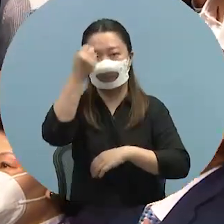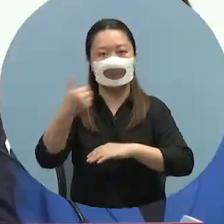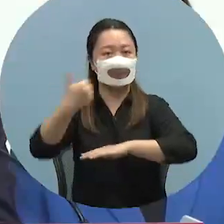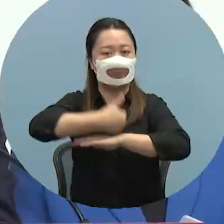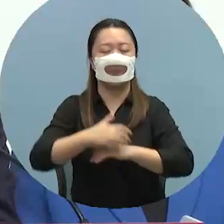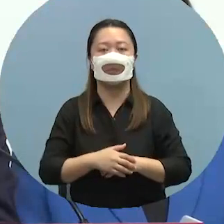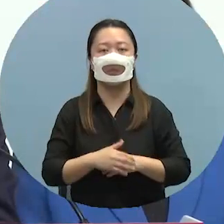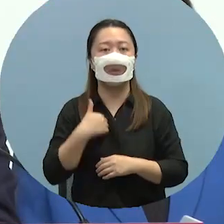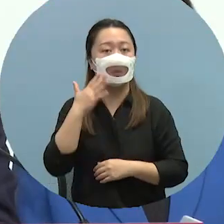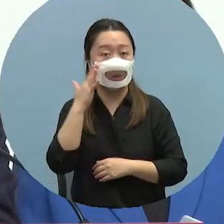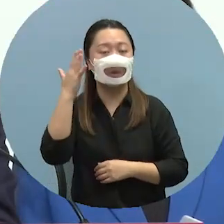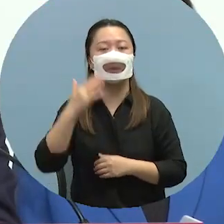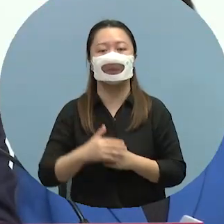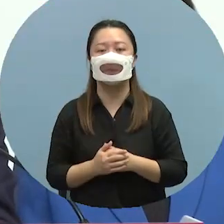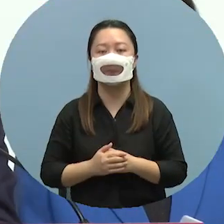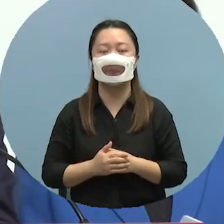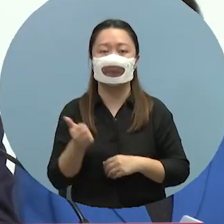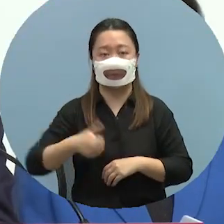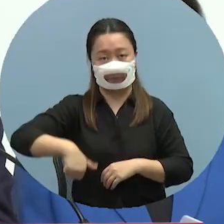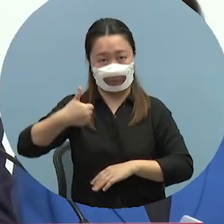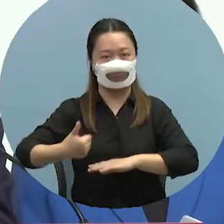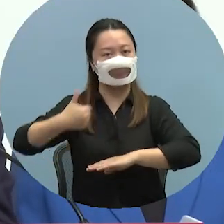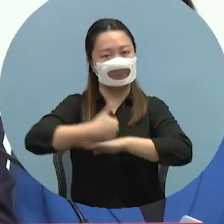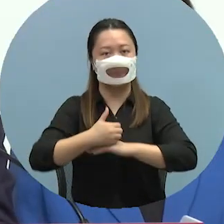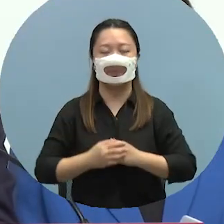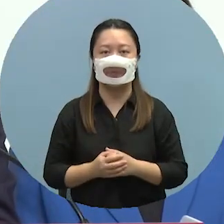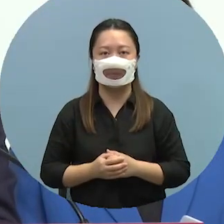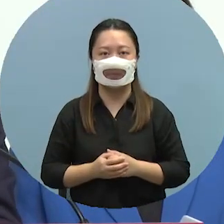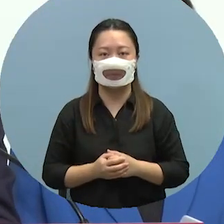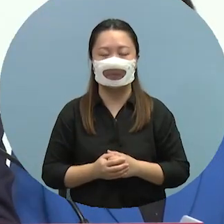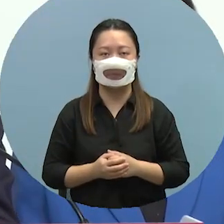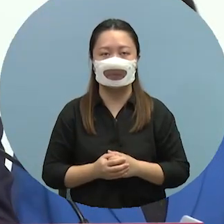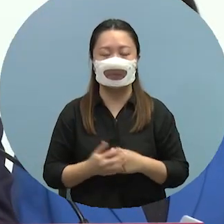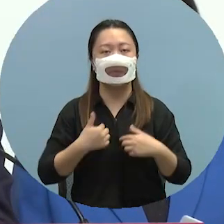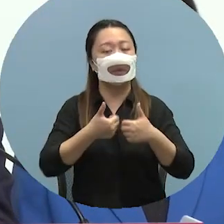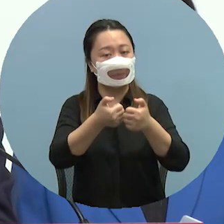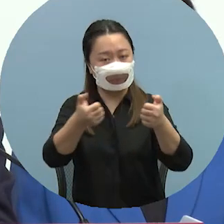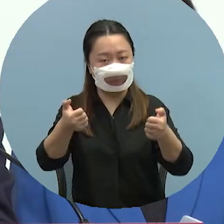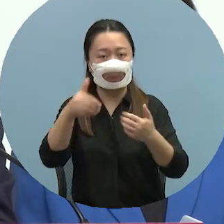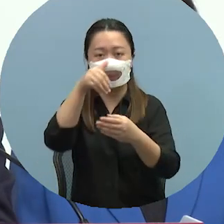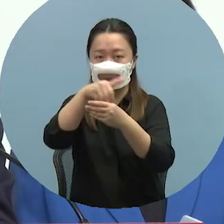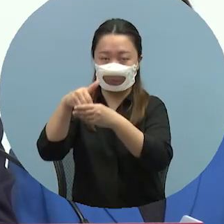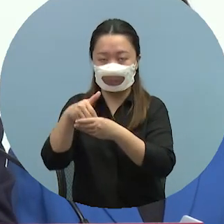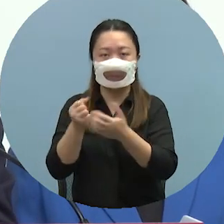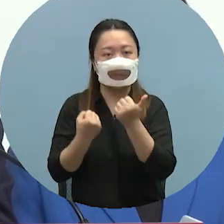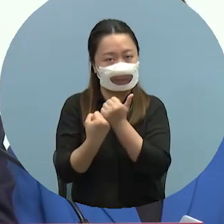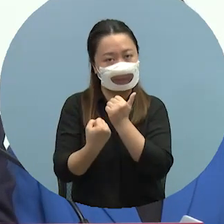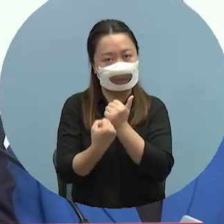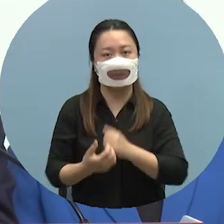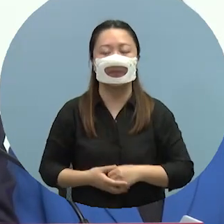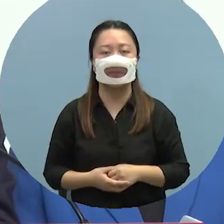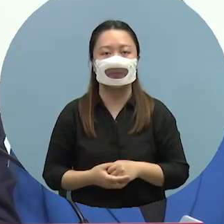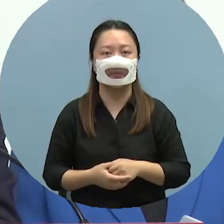官。 我好荣幸成功当选，我感谢选委们的投票支